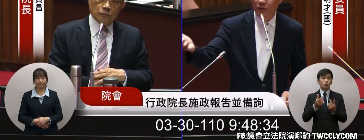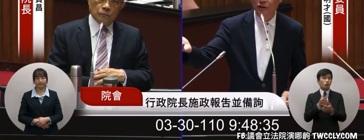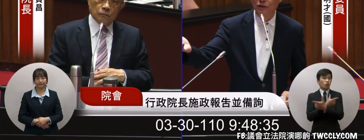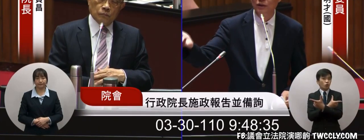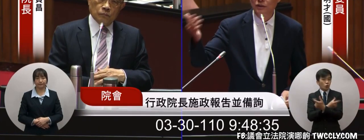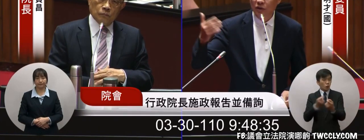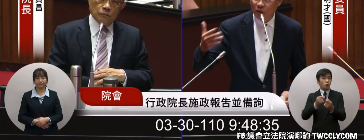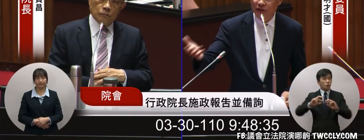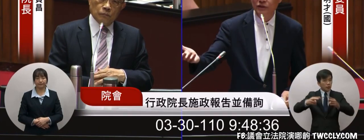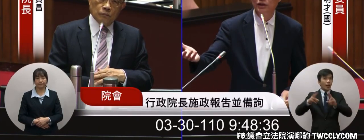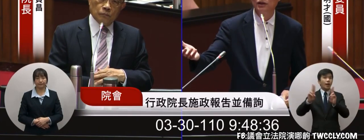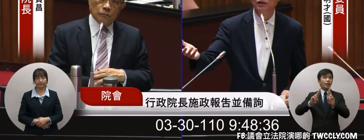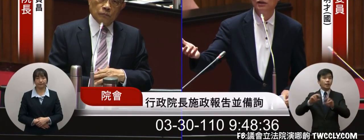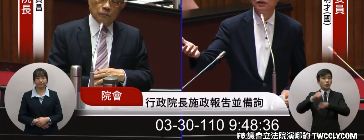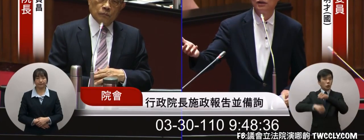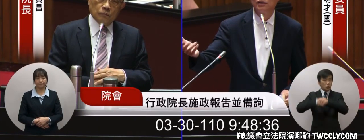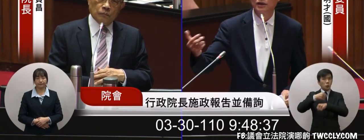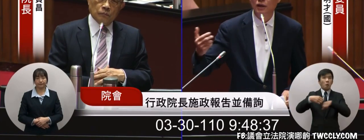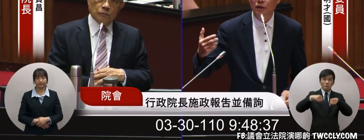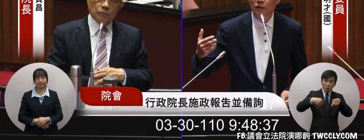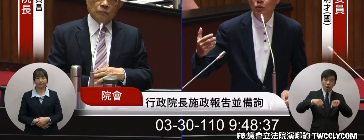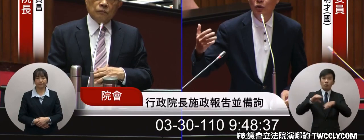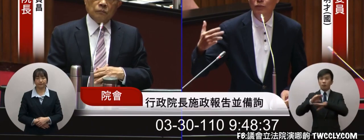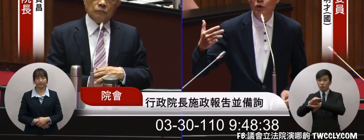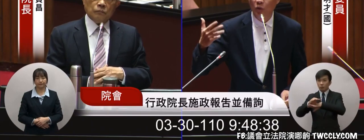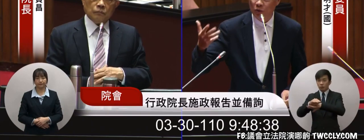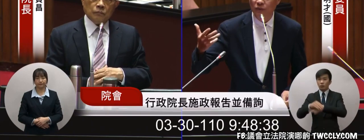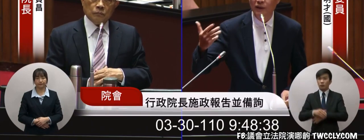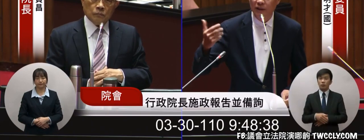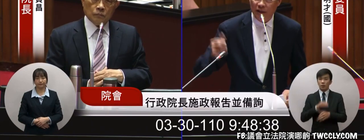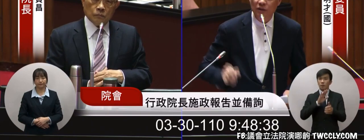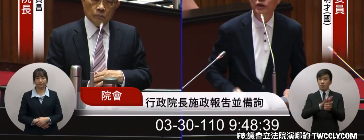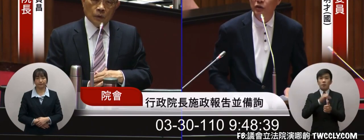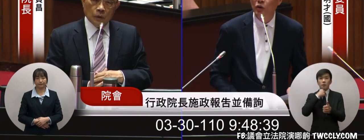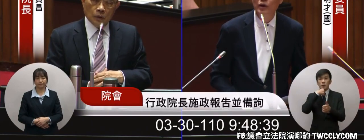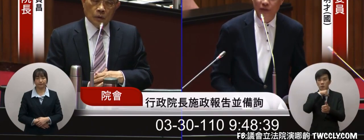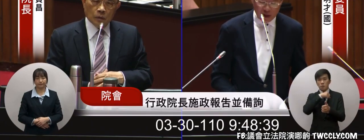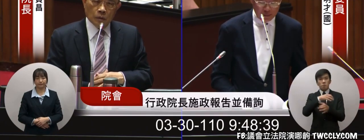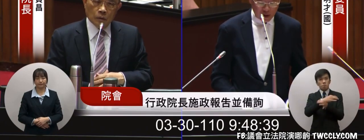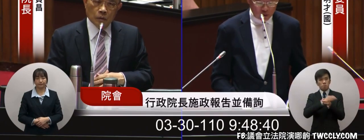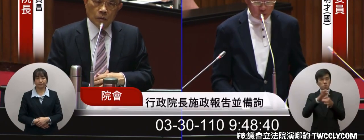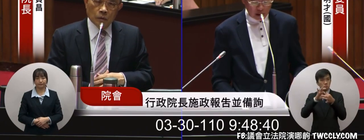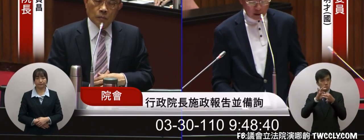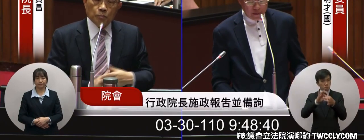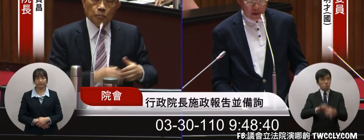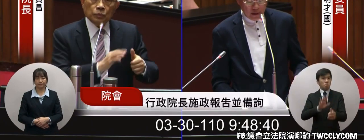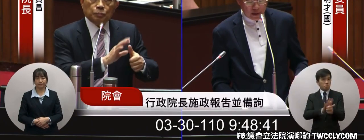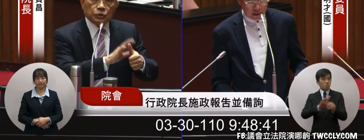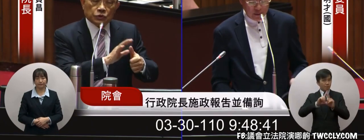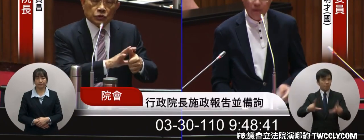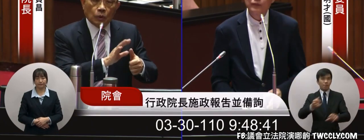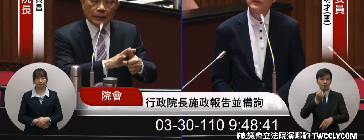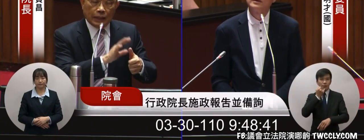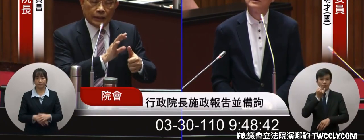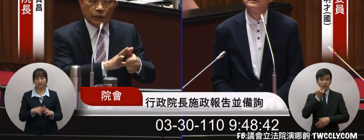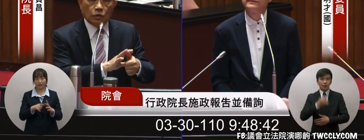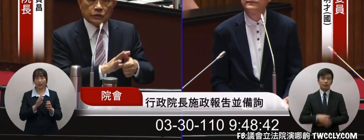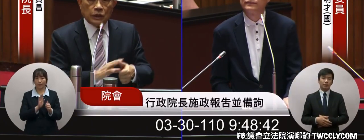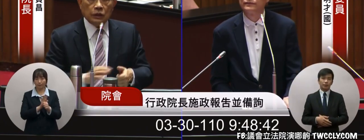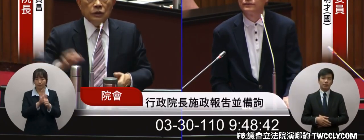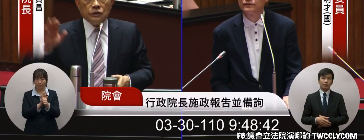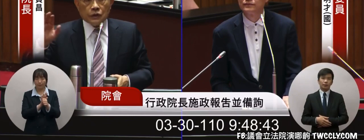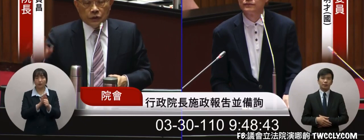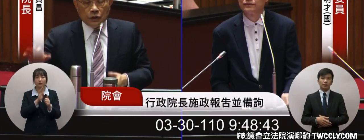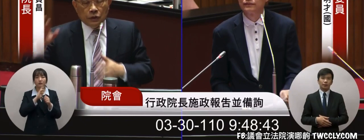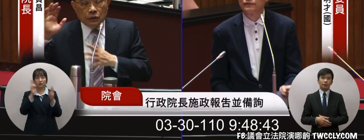電動車電動機車這樣對我們永續發展也是有很大的幫助不只是發展電動